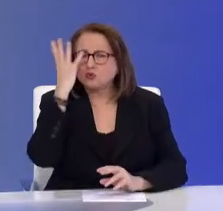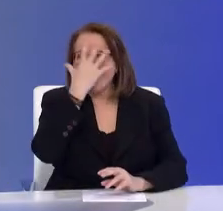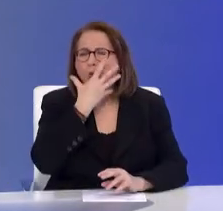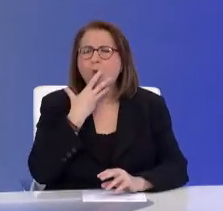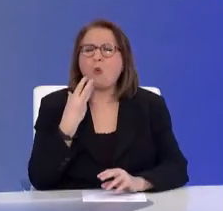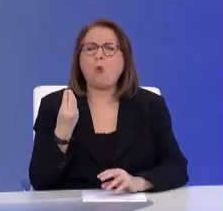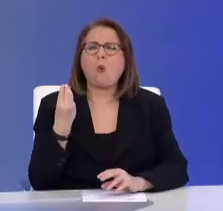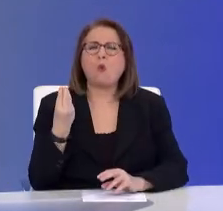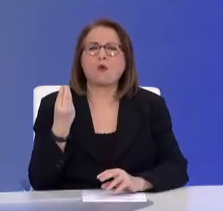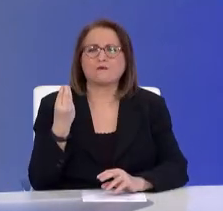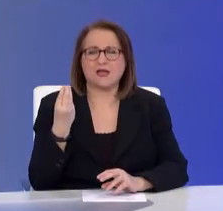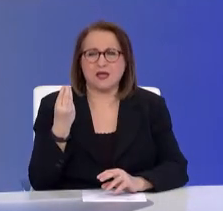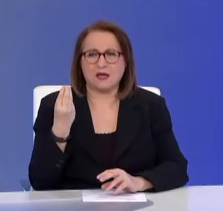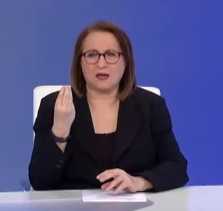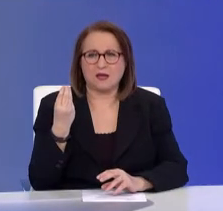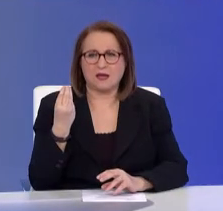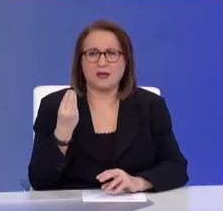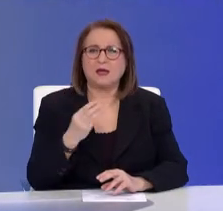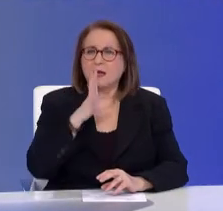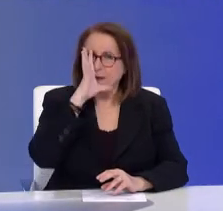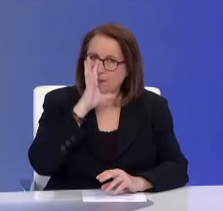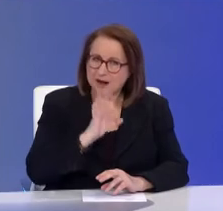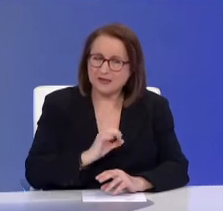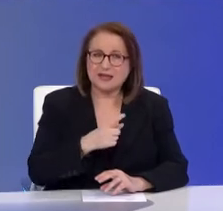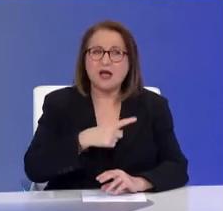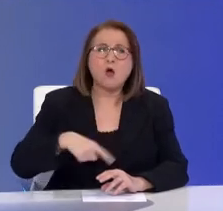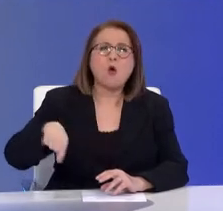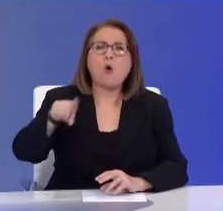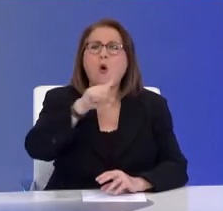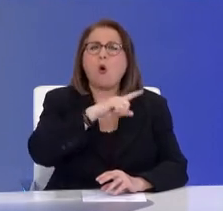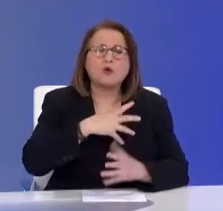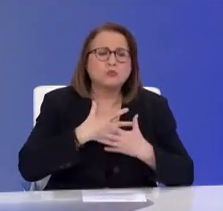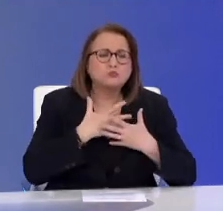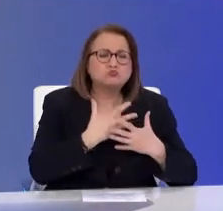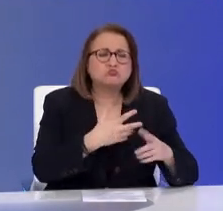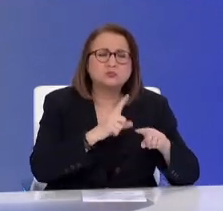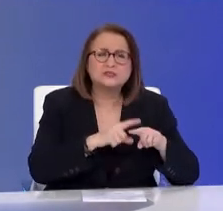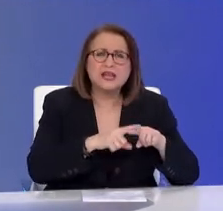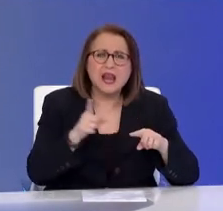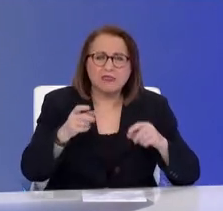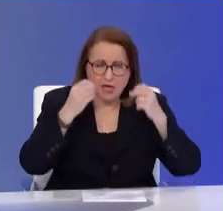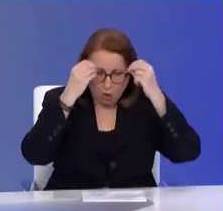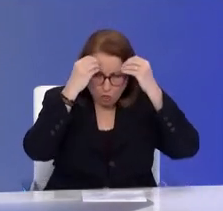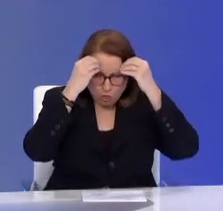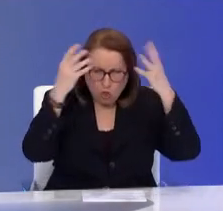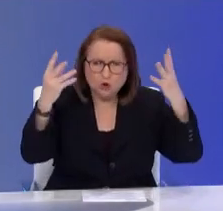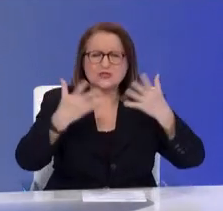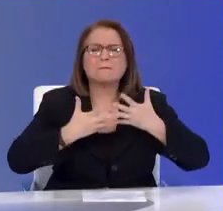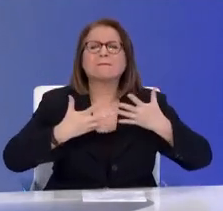δόξα των φιλελλήνων παραμένει άθικτη με το πέρασμα των χρόνων και